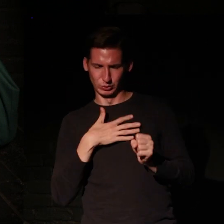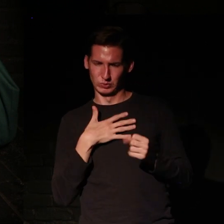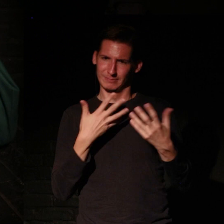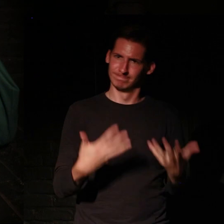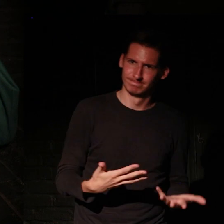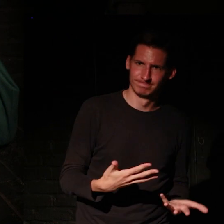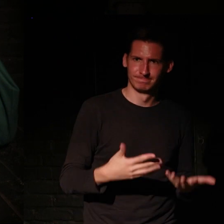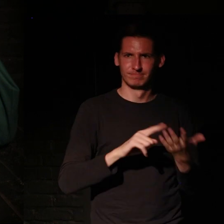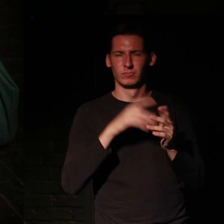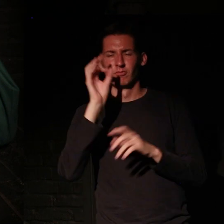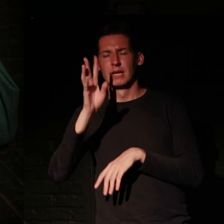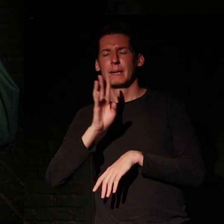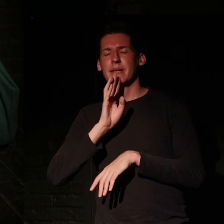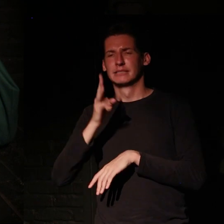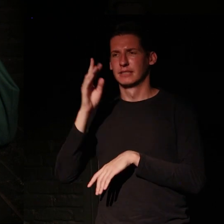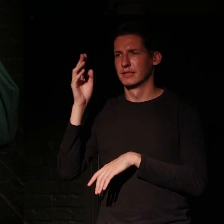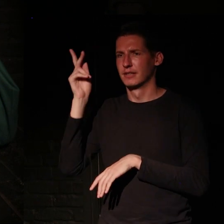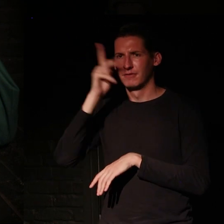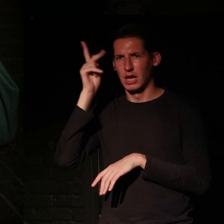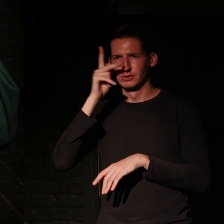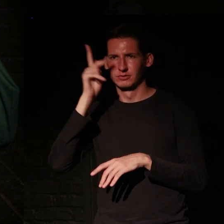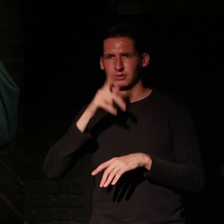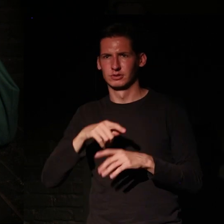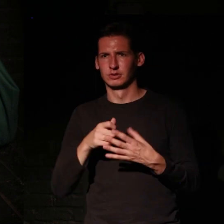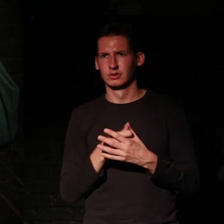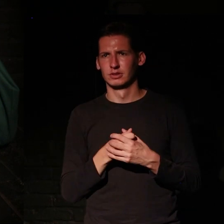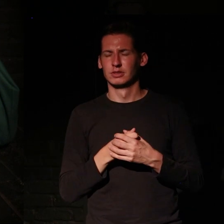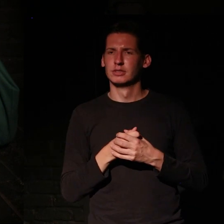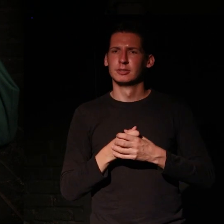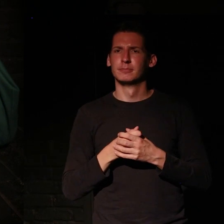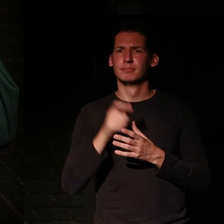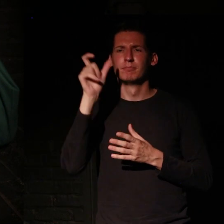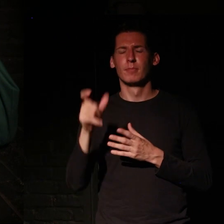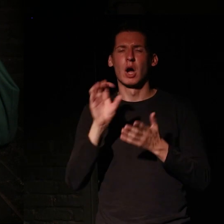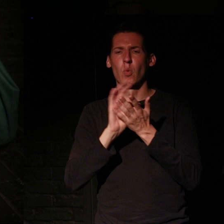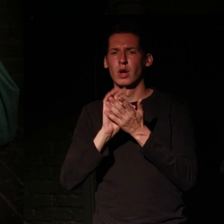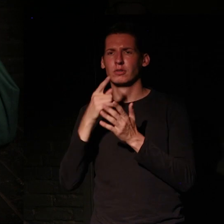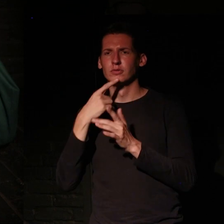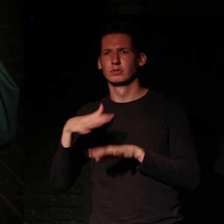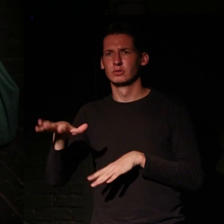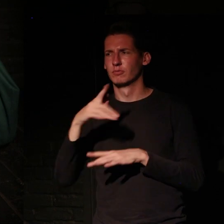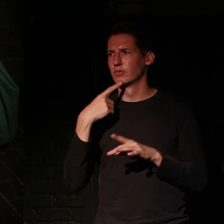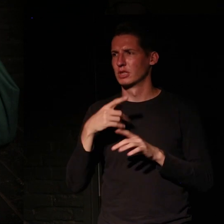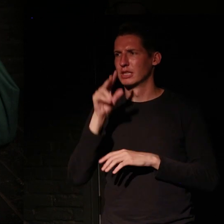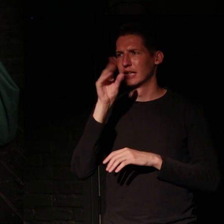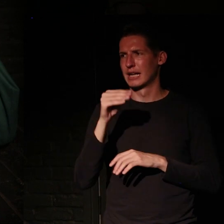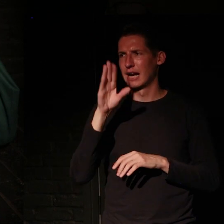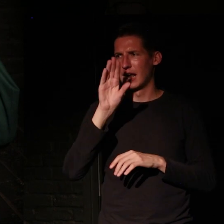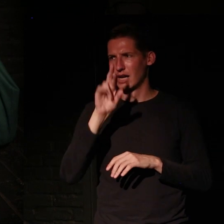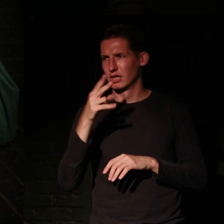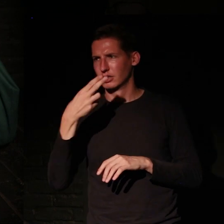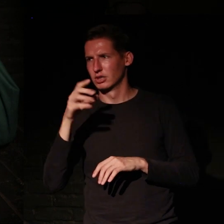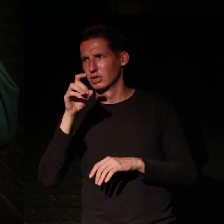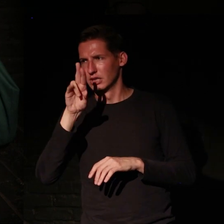taki amerykański filozof, transcendentalista, naturalista Henry Thoreau. I on umierał na gruźlicę w XIX wieku i na